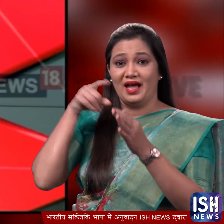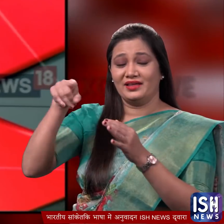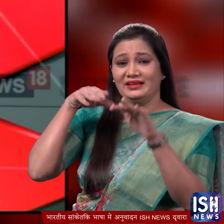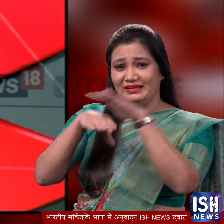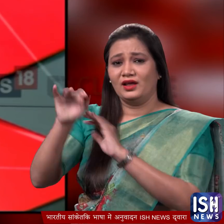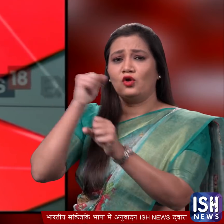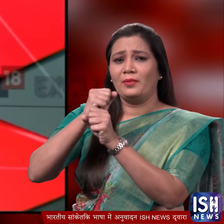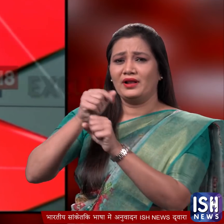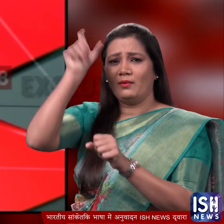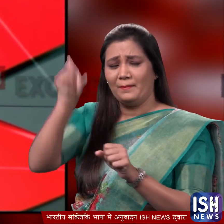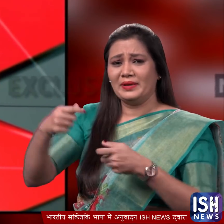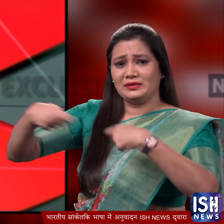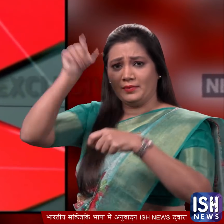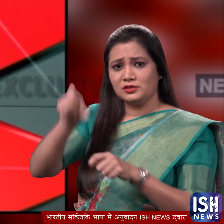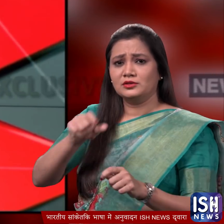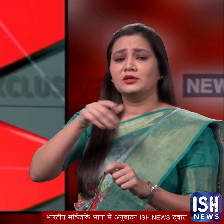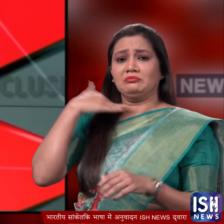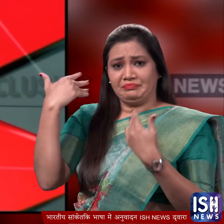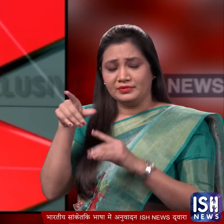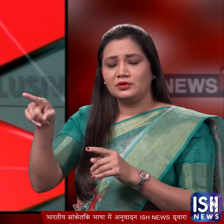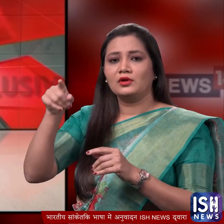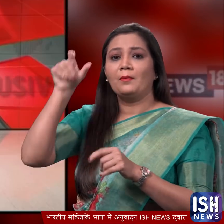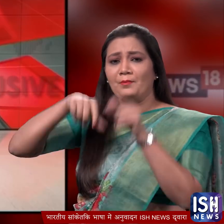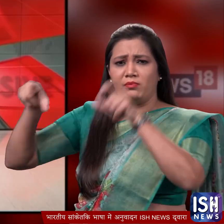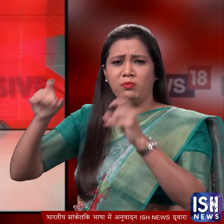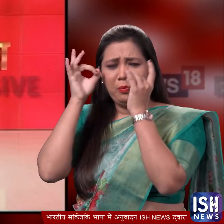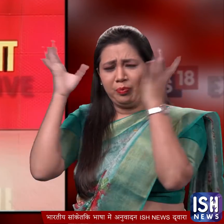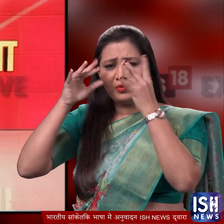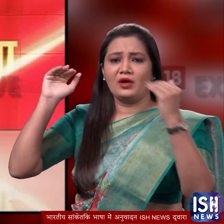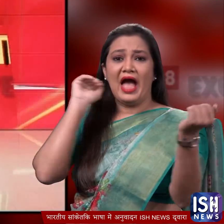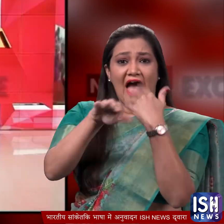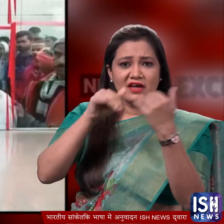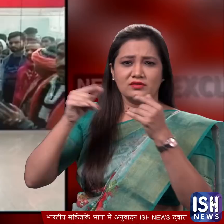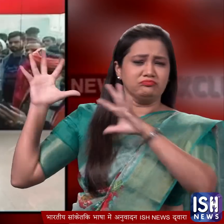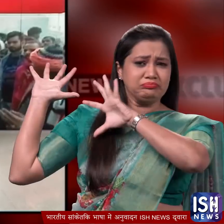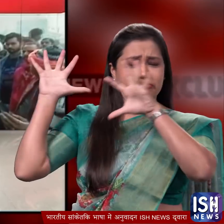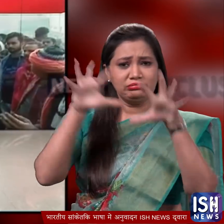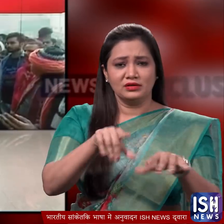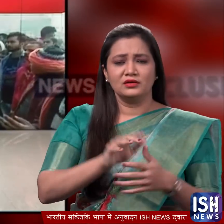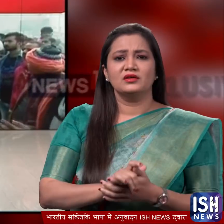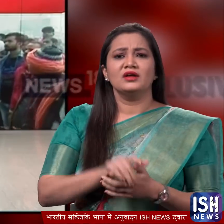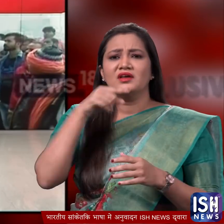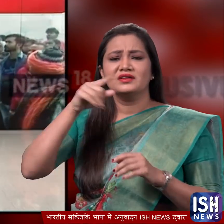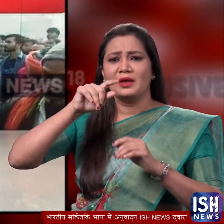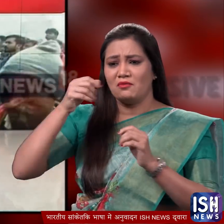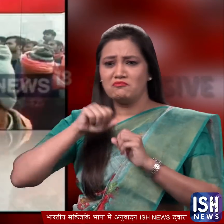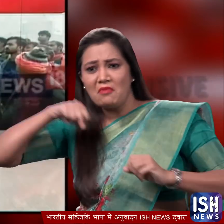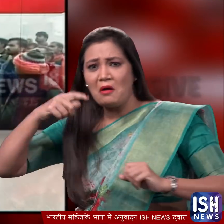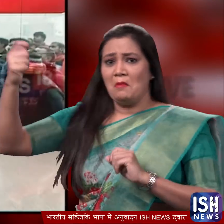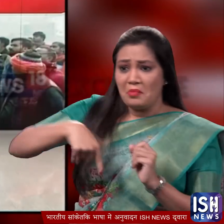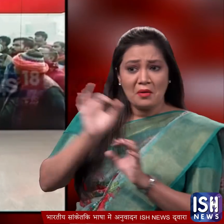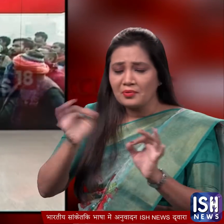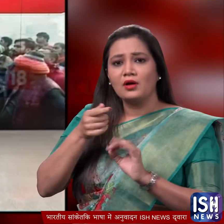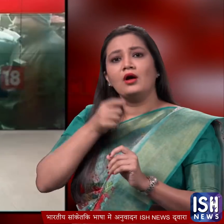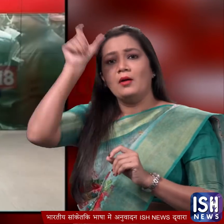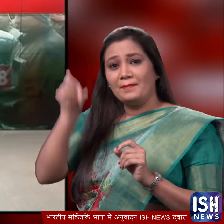बिहार के गोपालगंज में एक व्यापारी की हत्या से नाराज लोगों ने नेशनल हाईवे जैम कर जोरदार हंगामा किया। बताया गया कि अवैध वसूली न देने